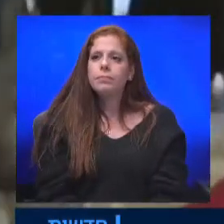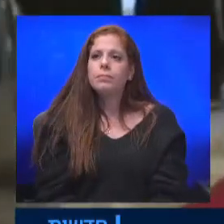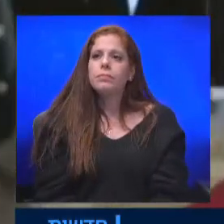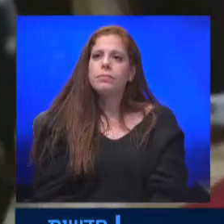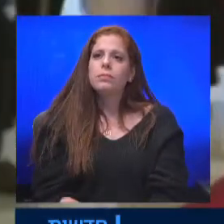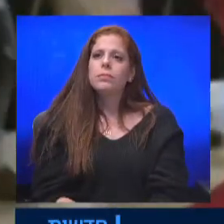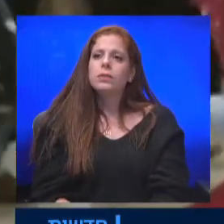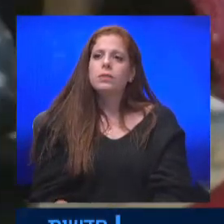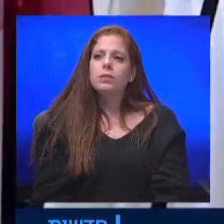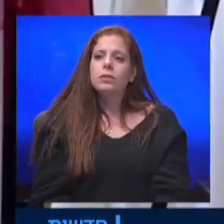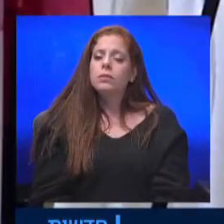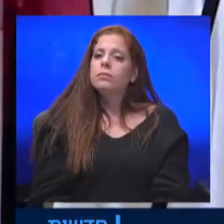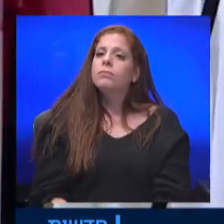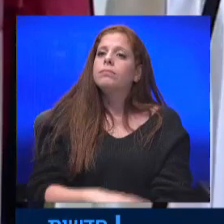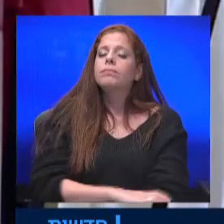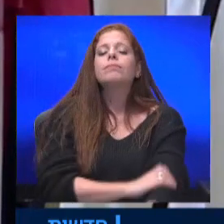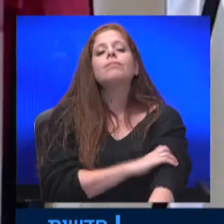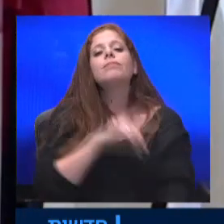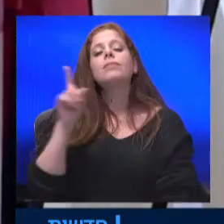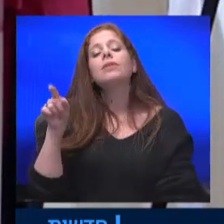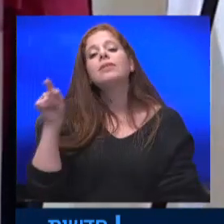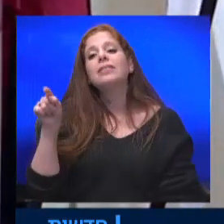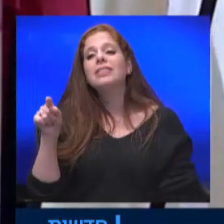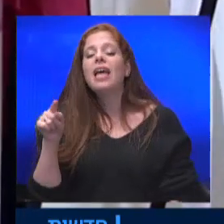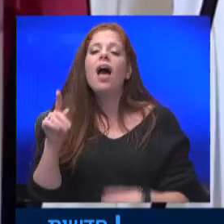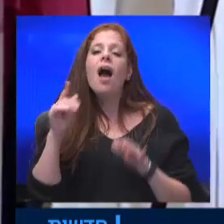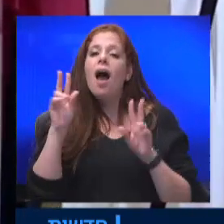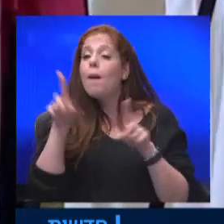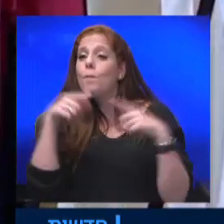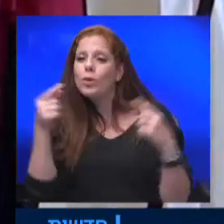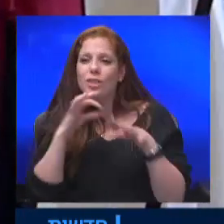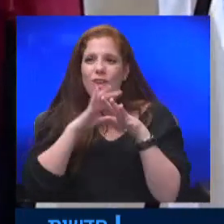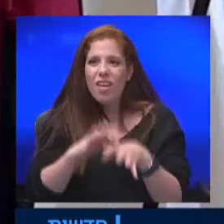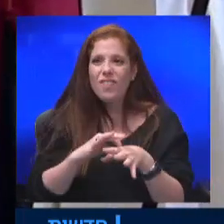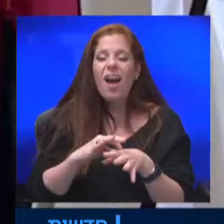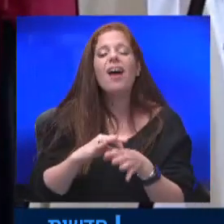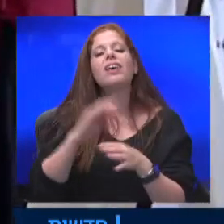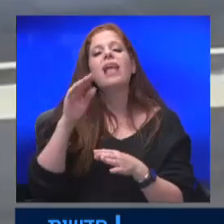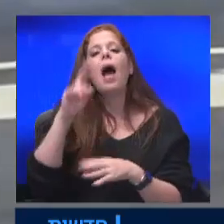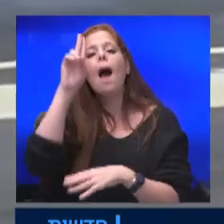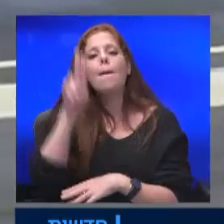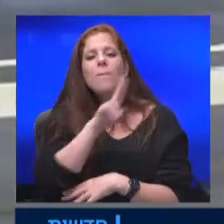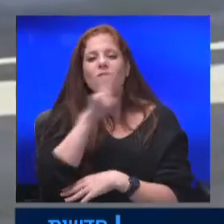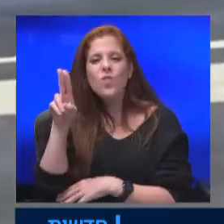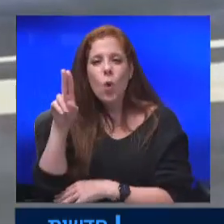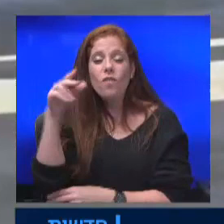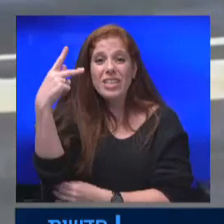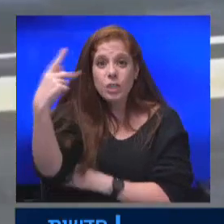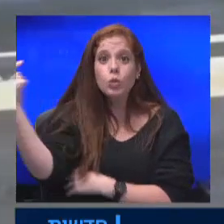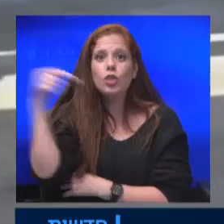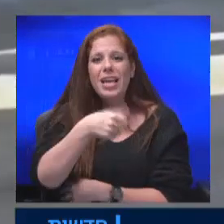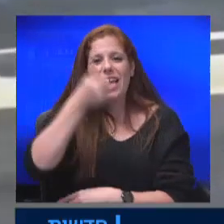אלה הקולות שליוו את פרנציסקוס האפיפיור הראשון אי פעם שנוחת באדמת עיראק עם הגעתו למדינה אמש.